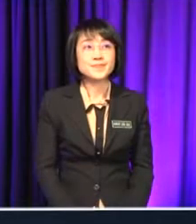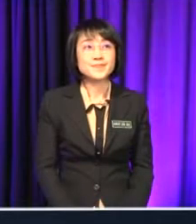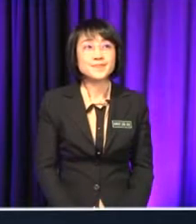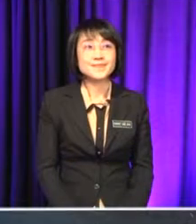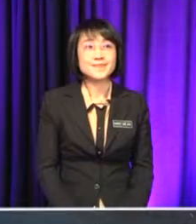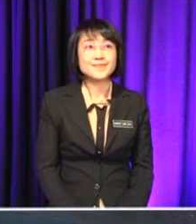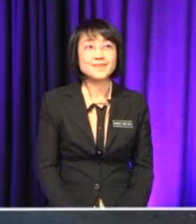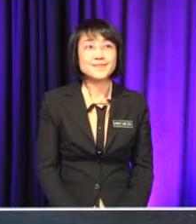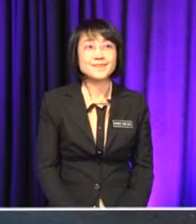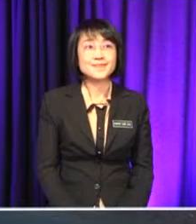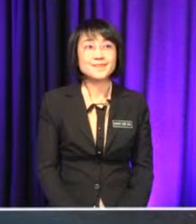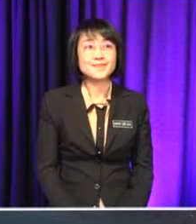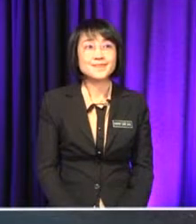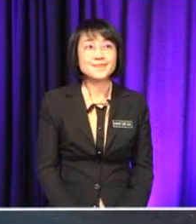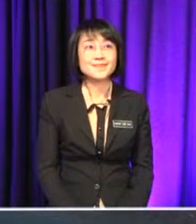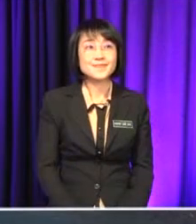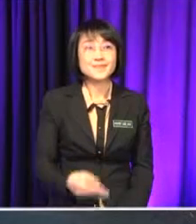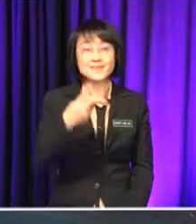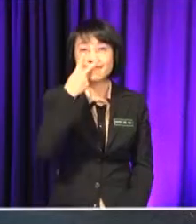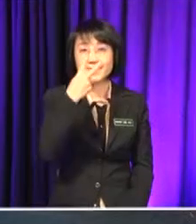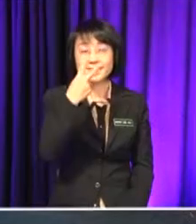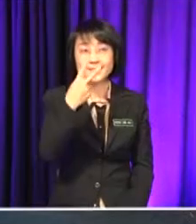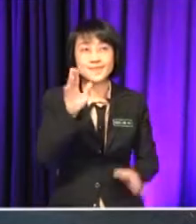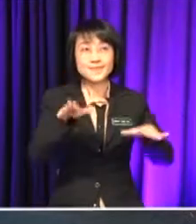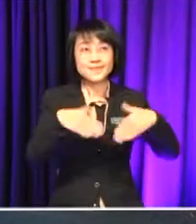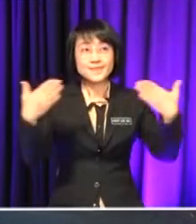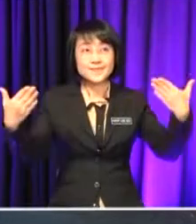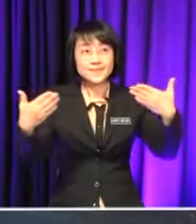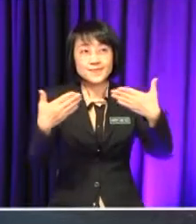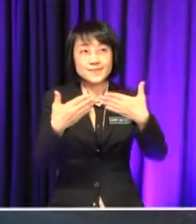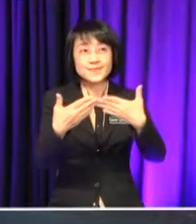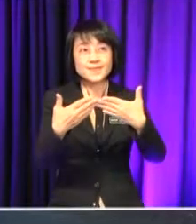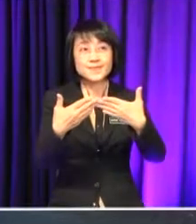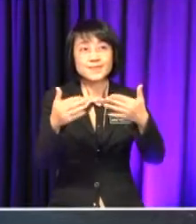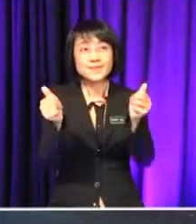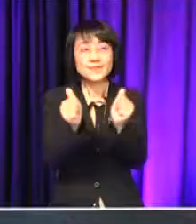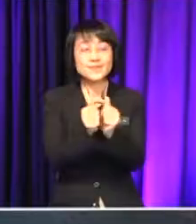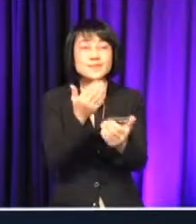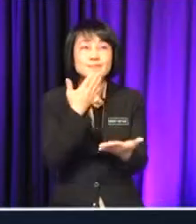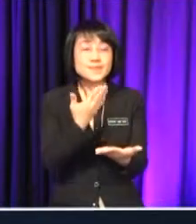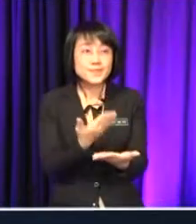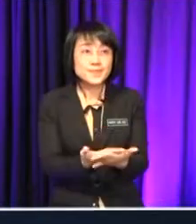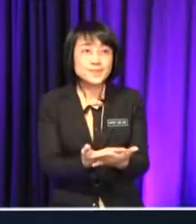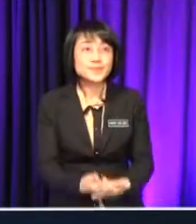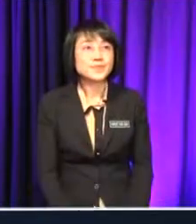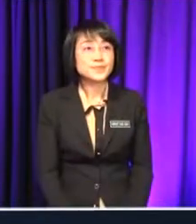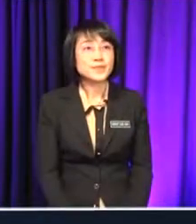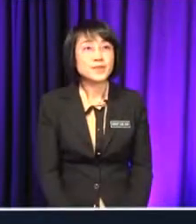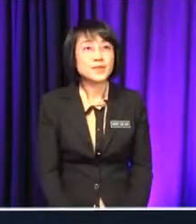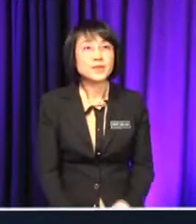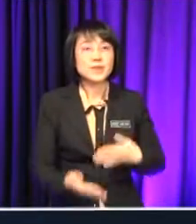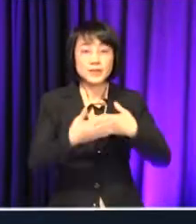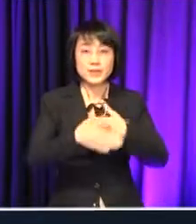di rumah bagaimana penyambungan tu disambung dengan sempurna. Okey. Jadi selepas dah